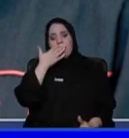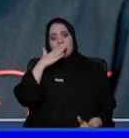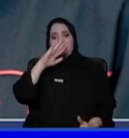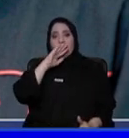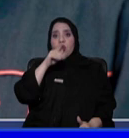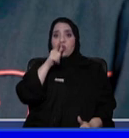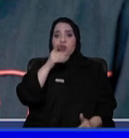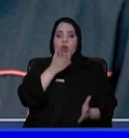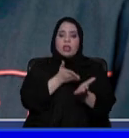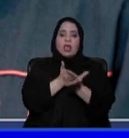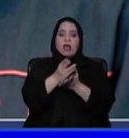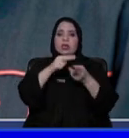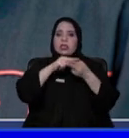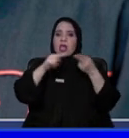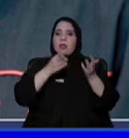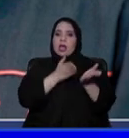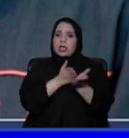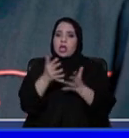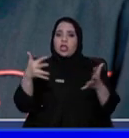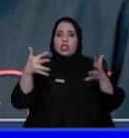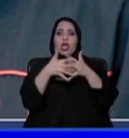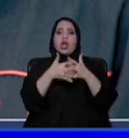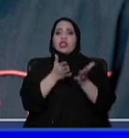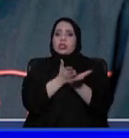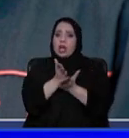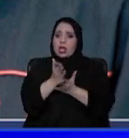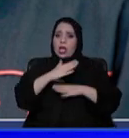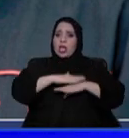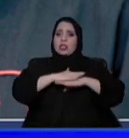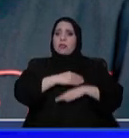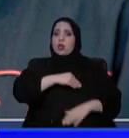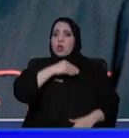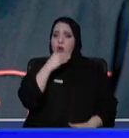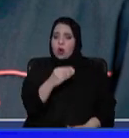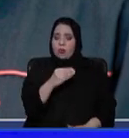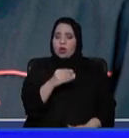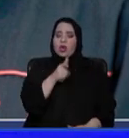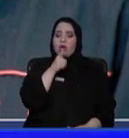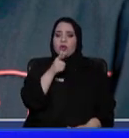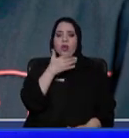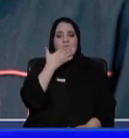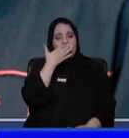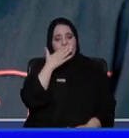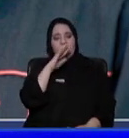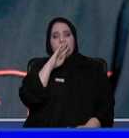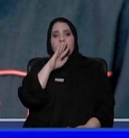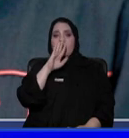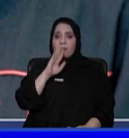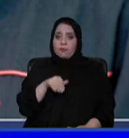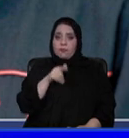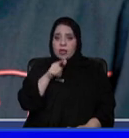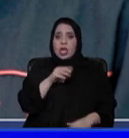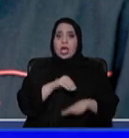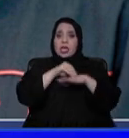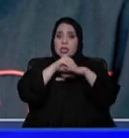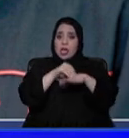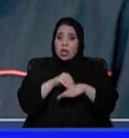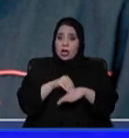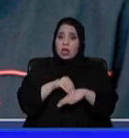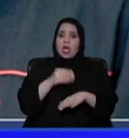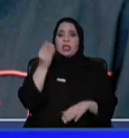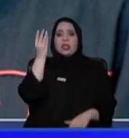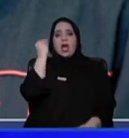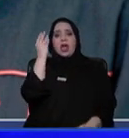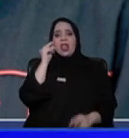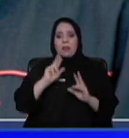طريق السلام، طريق التعايش، إن كان هو صعب لكن يمكن أن نصل إليه كما